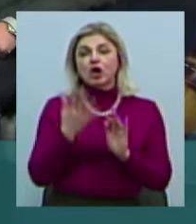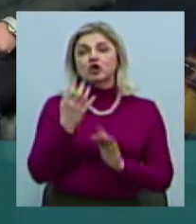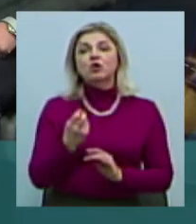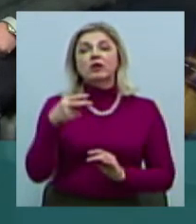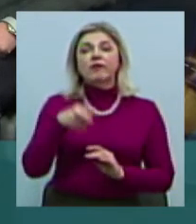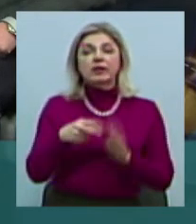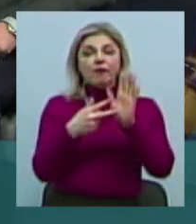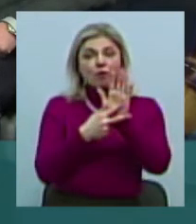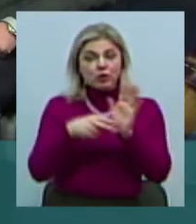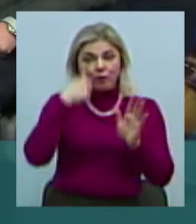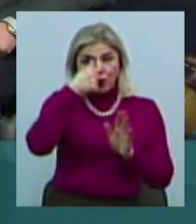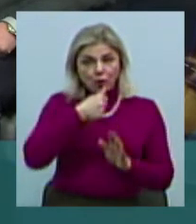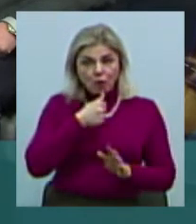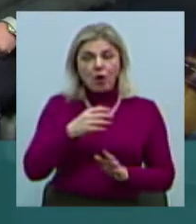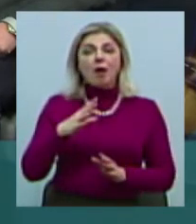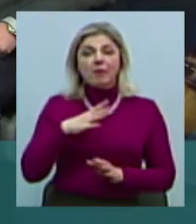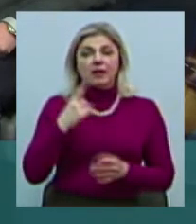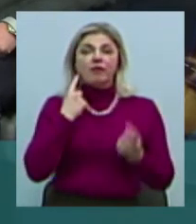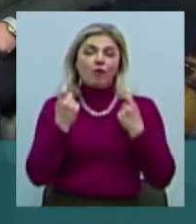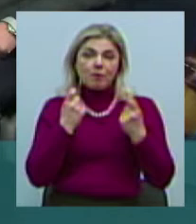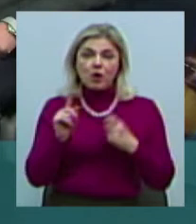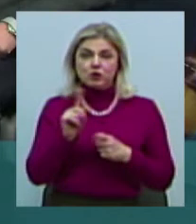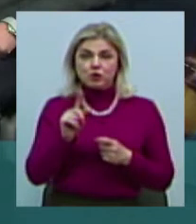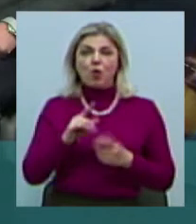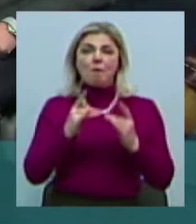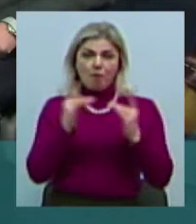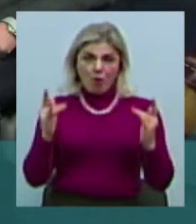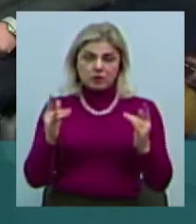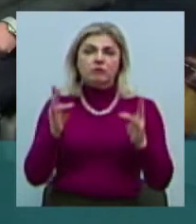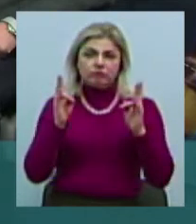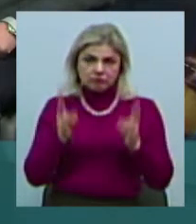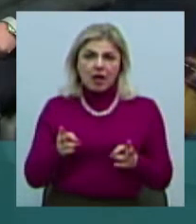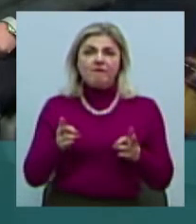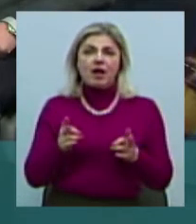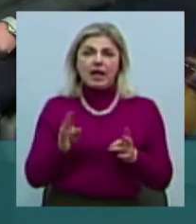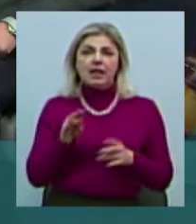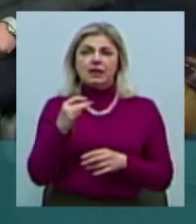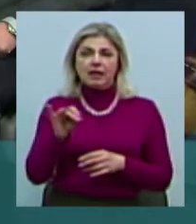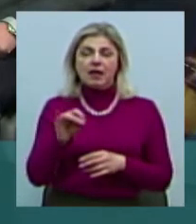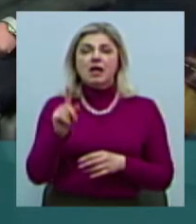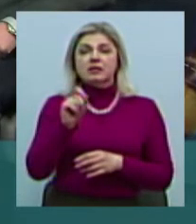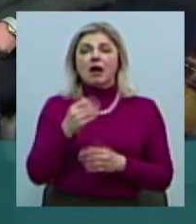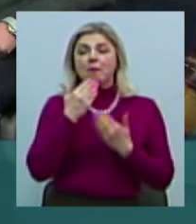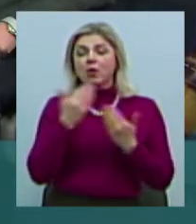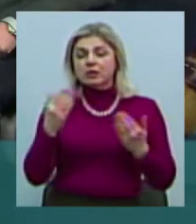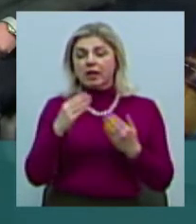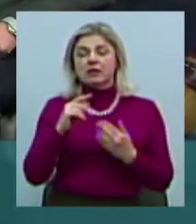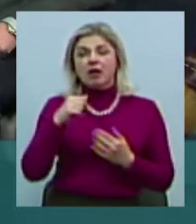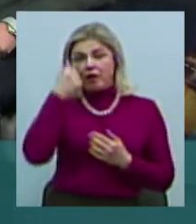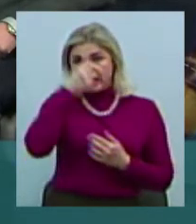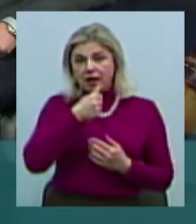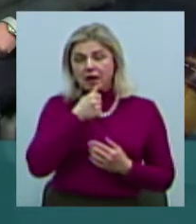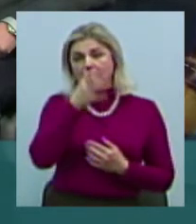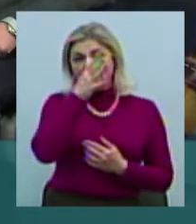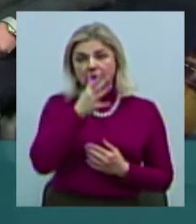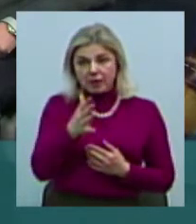року вже була інформація про те, що міст аварійний. Ну, ось принаймні за останній місяць, рік і 5 місяців, що